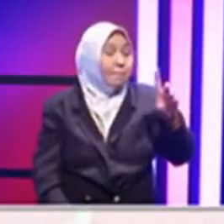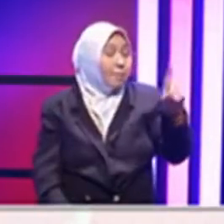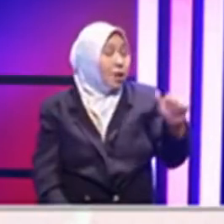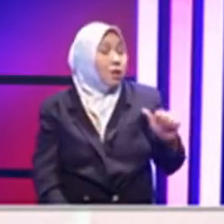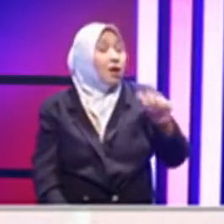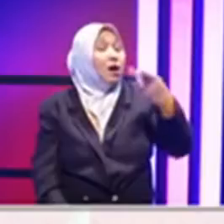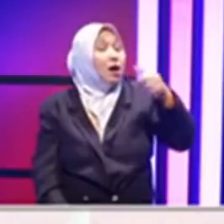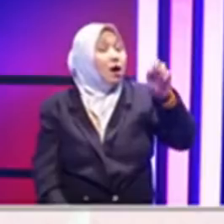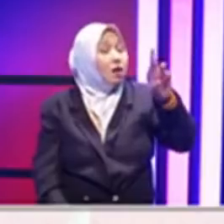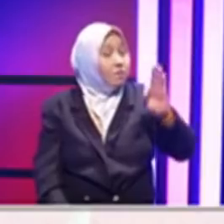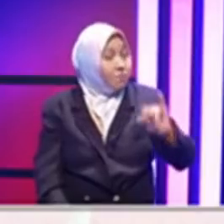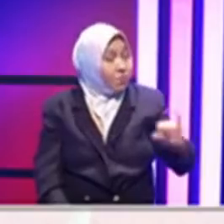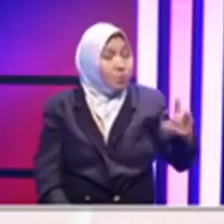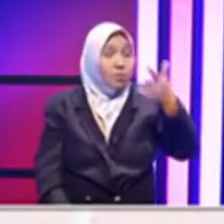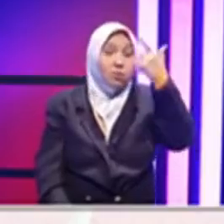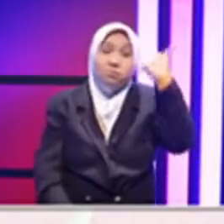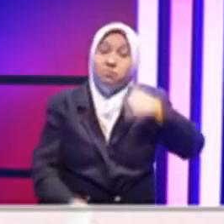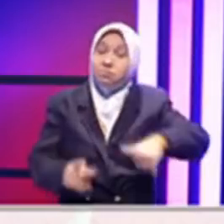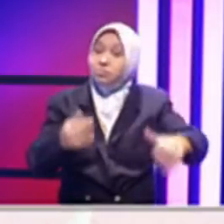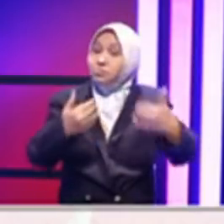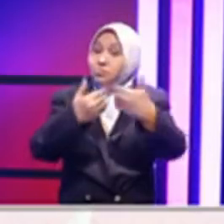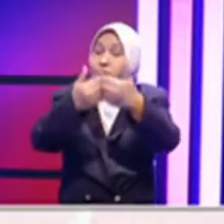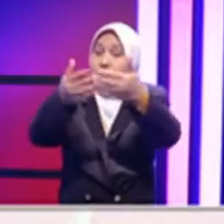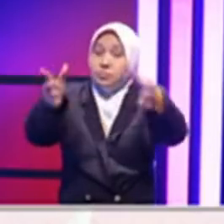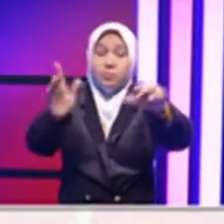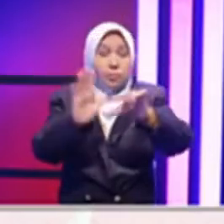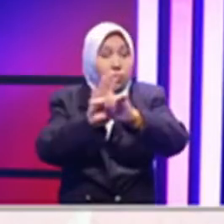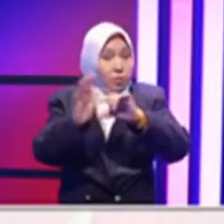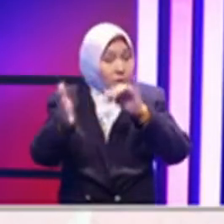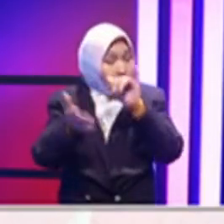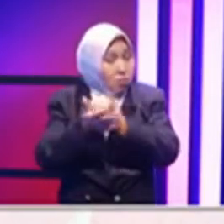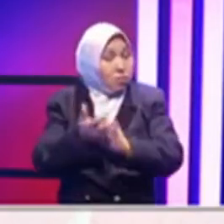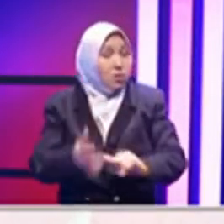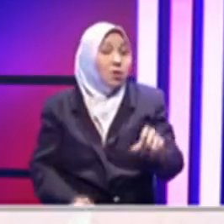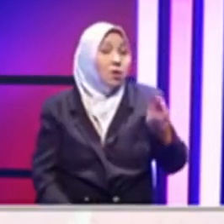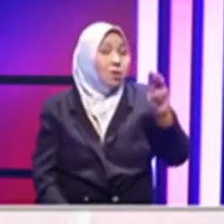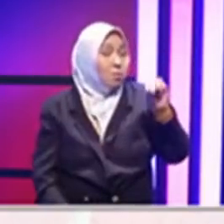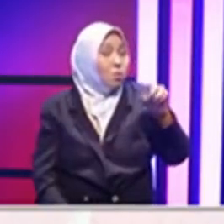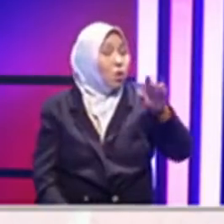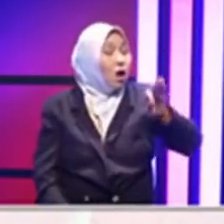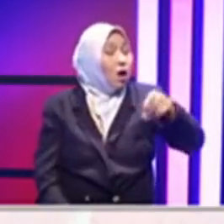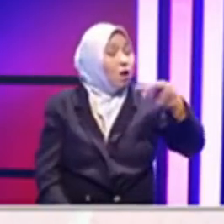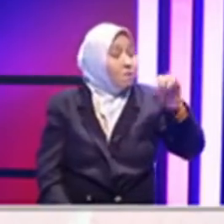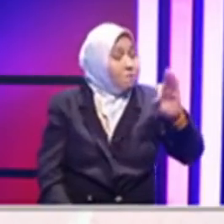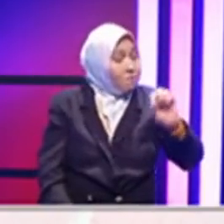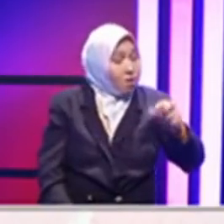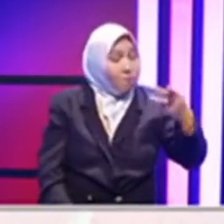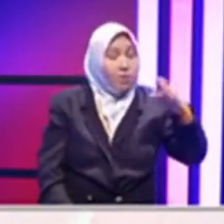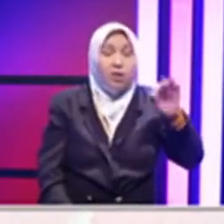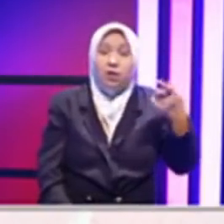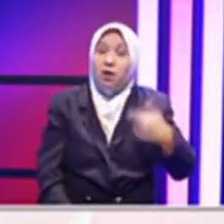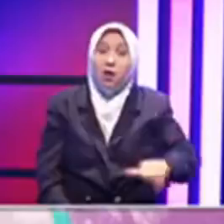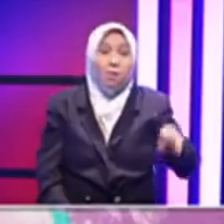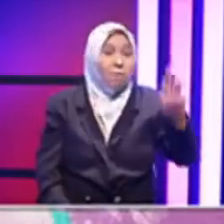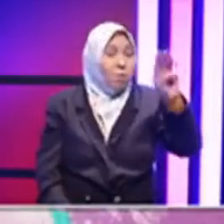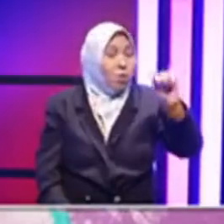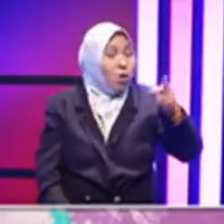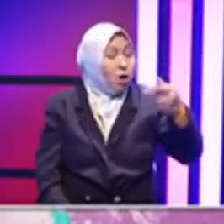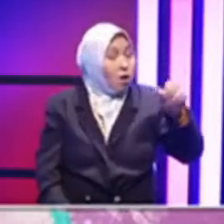harfi kerana dia adalah huruf-huruf permukaan surah, dan muthaqqal ataupun mukhaffaf ia adalah huruf